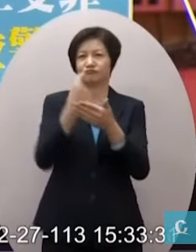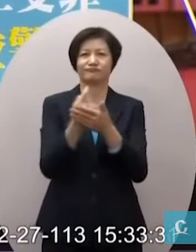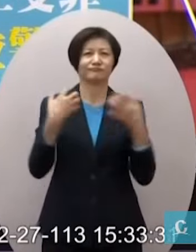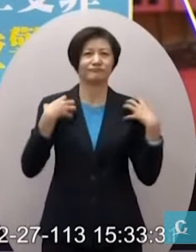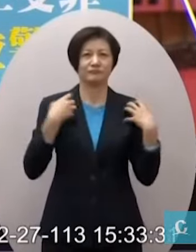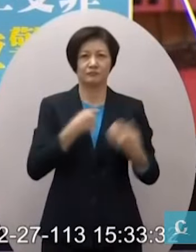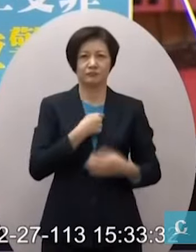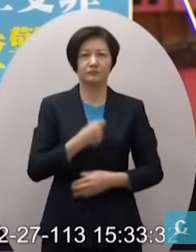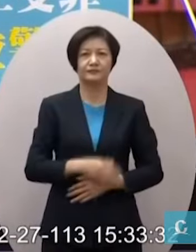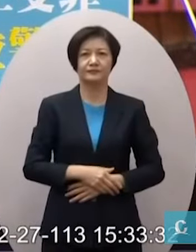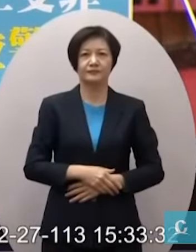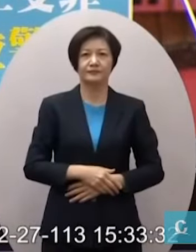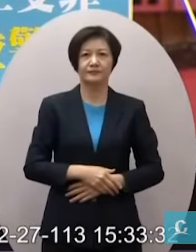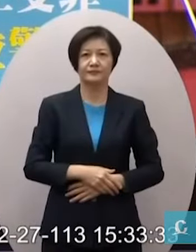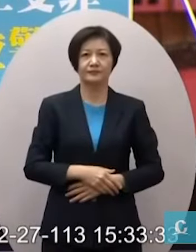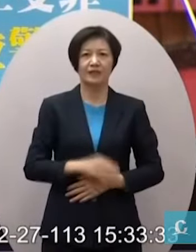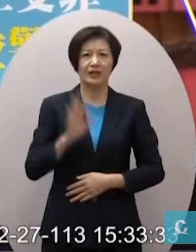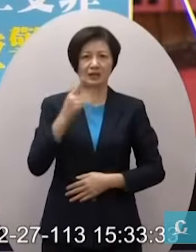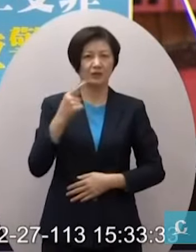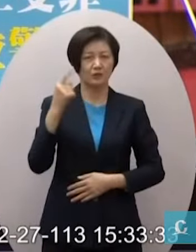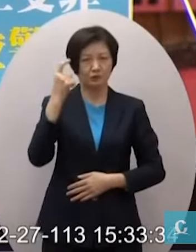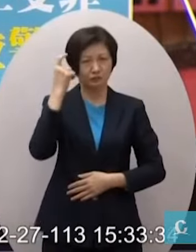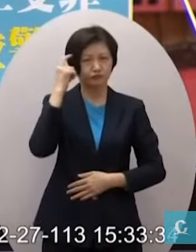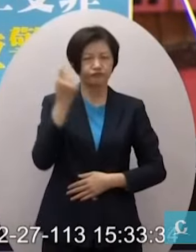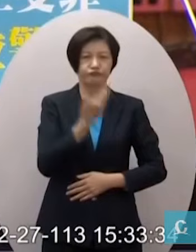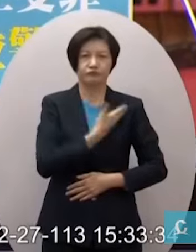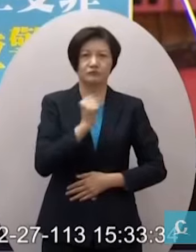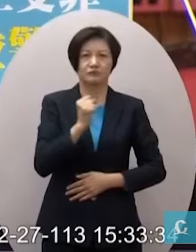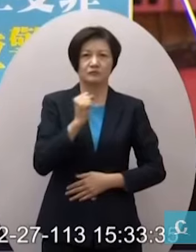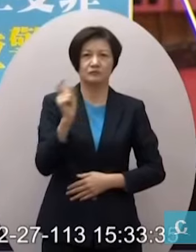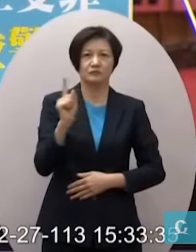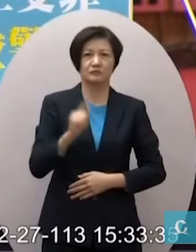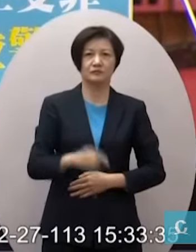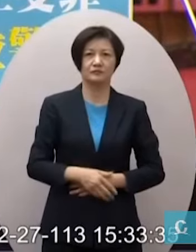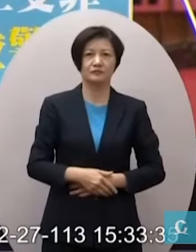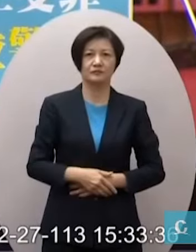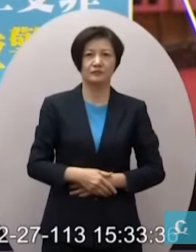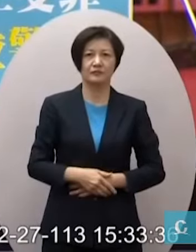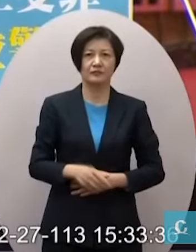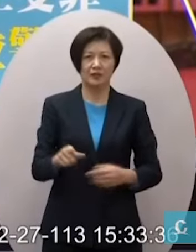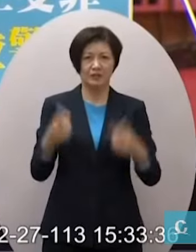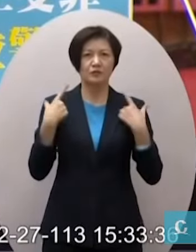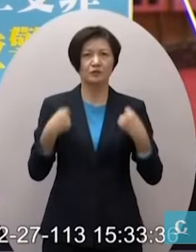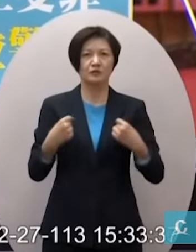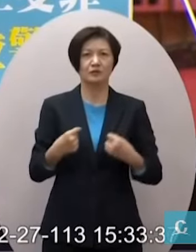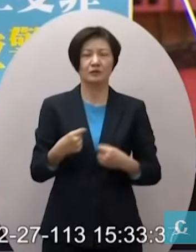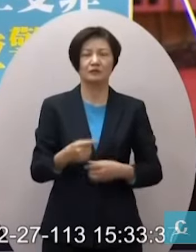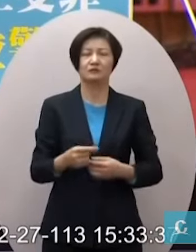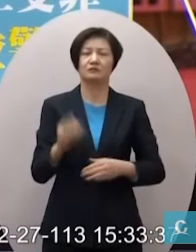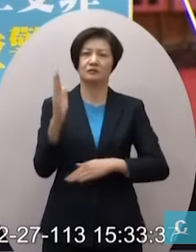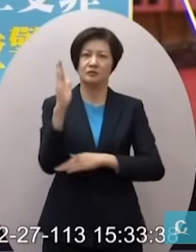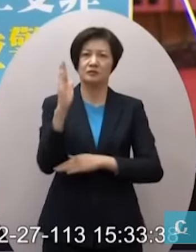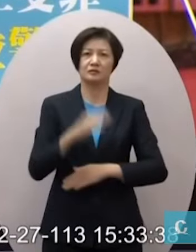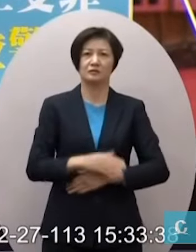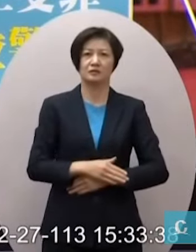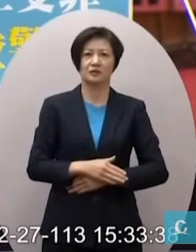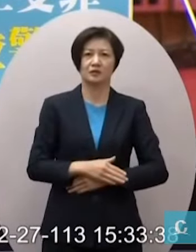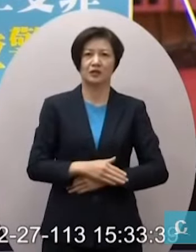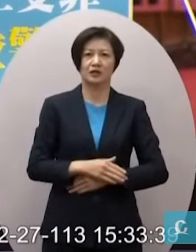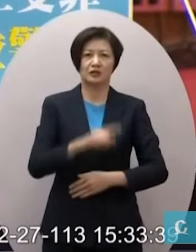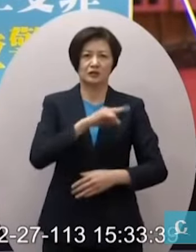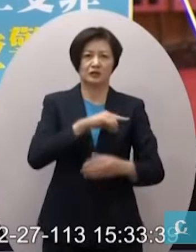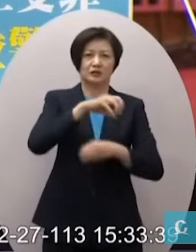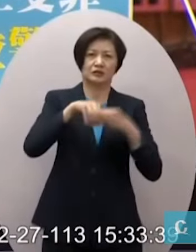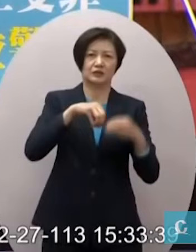道。可是我很不服气的就是，为什么明明是政府经营不